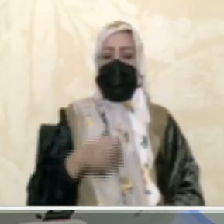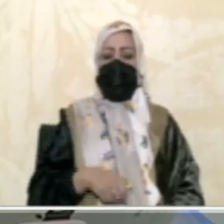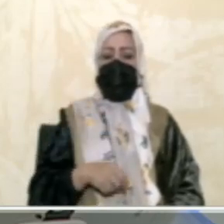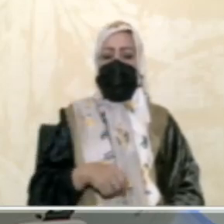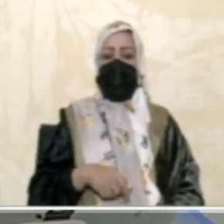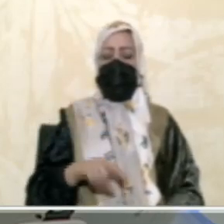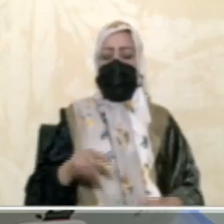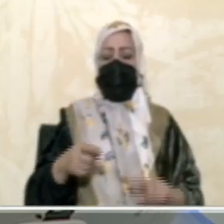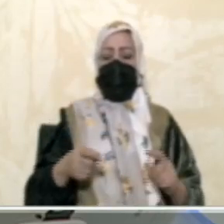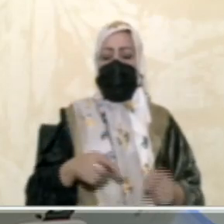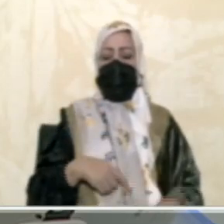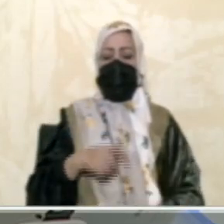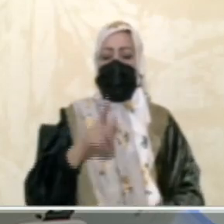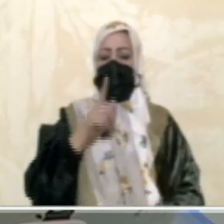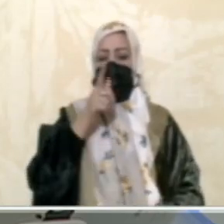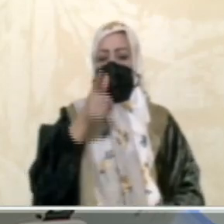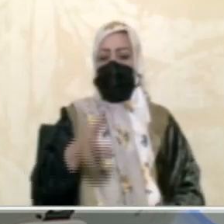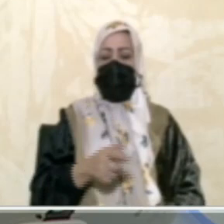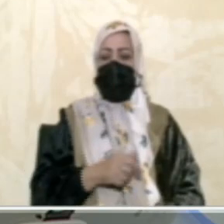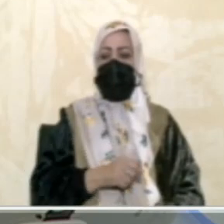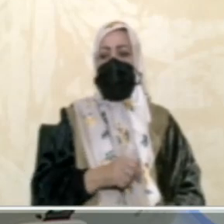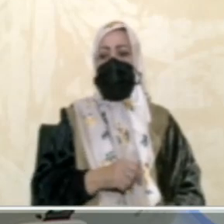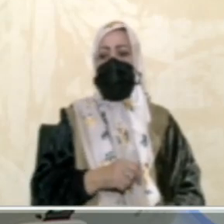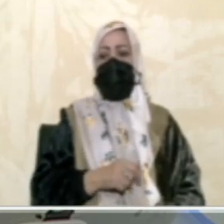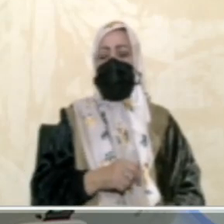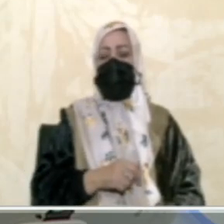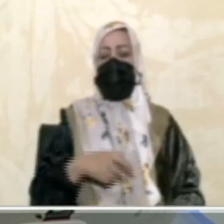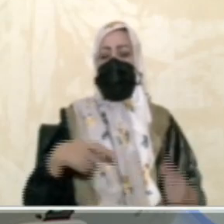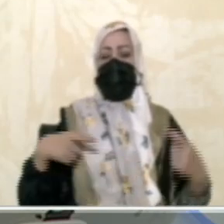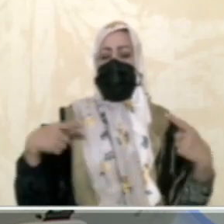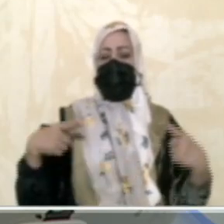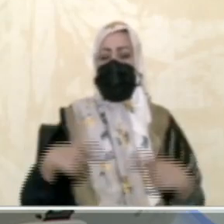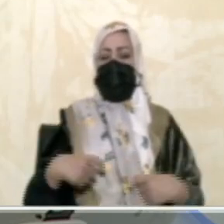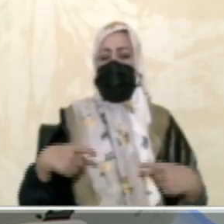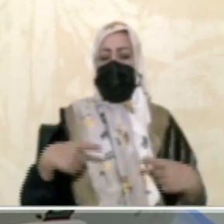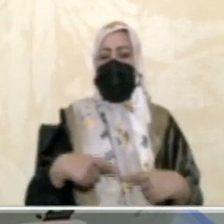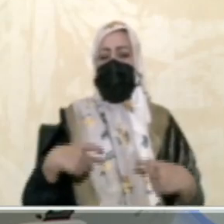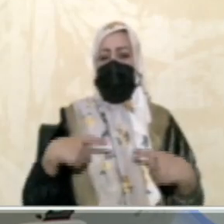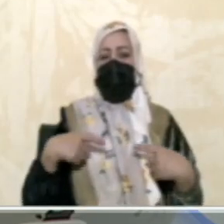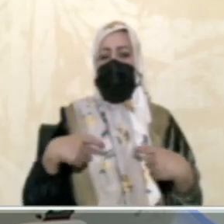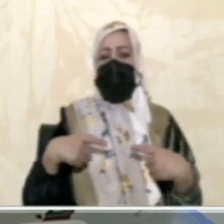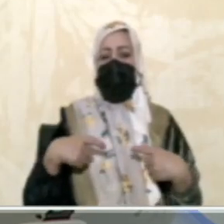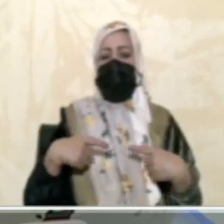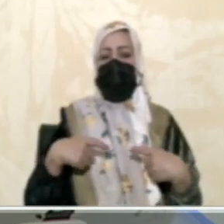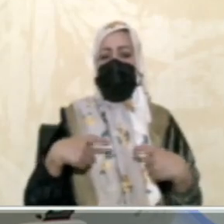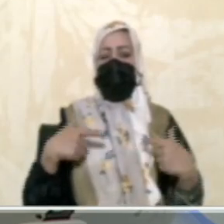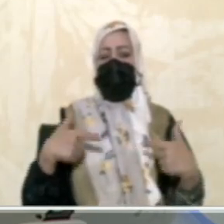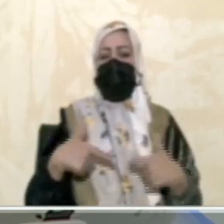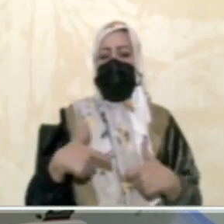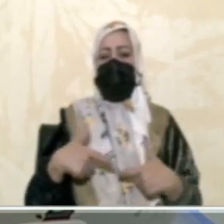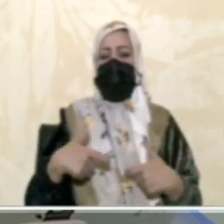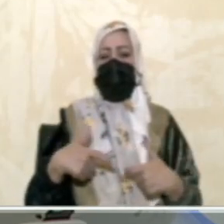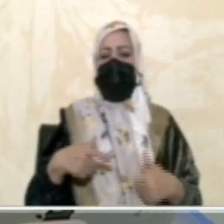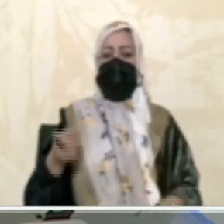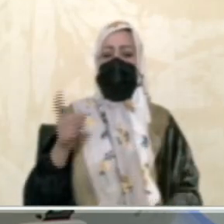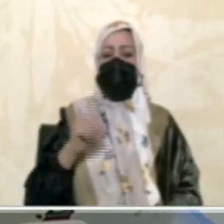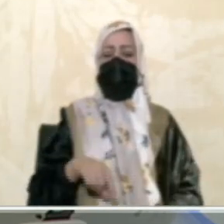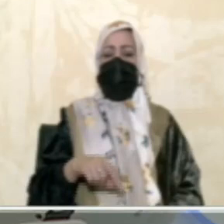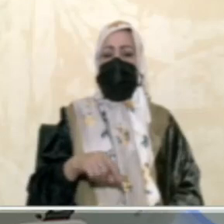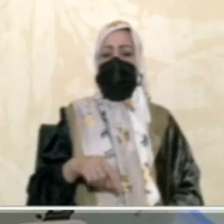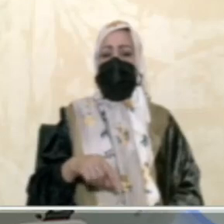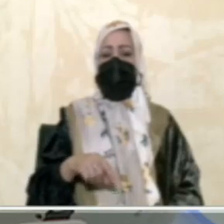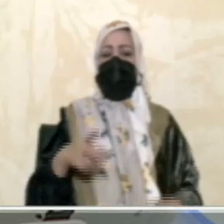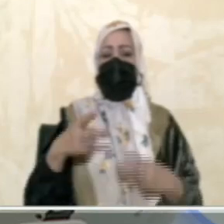يشنون حربا الان على من يجوز يجوز اخراج زكاه الفطر